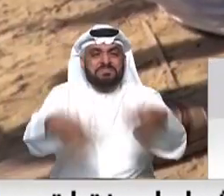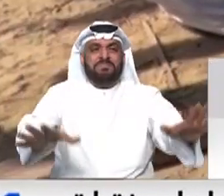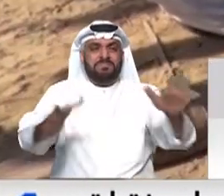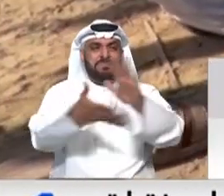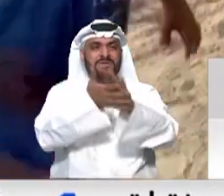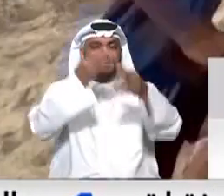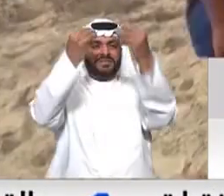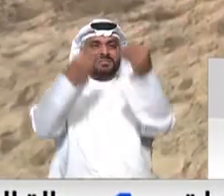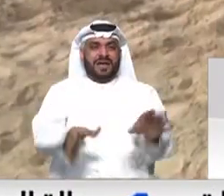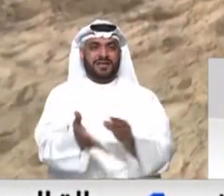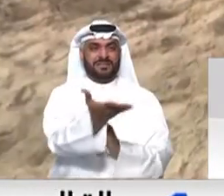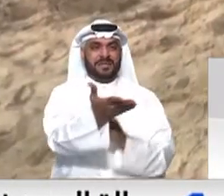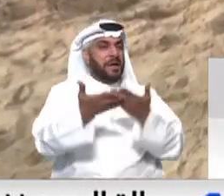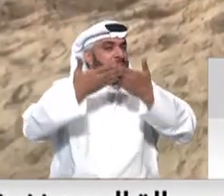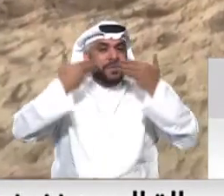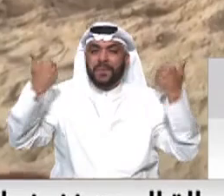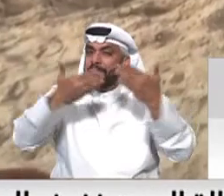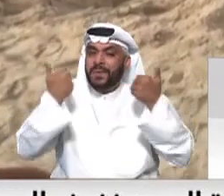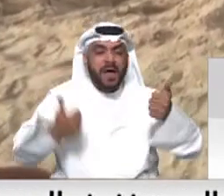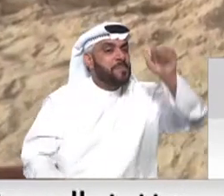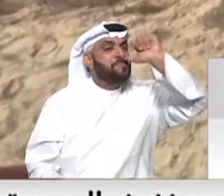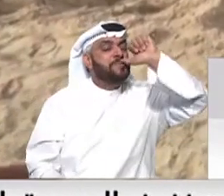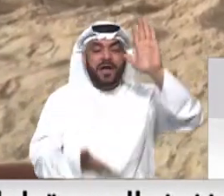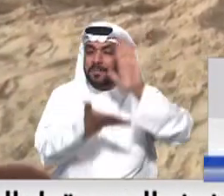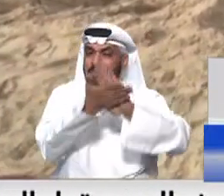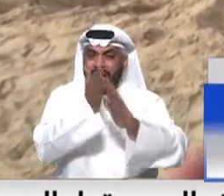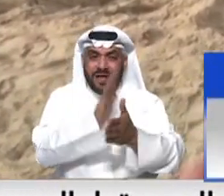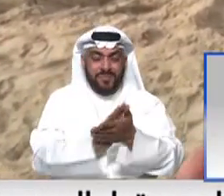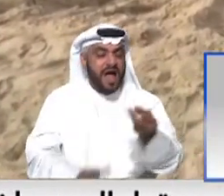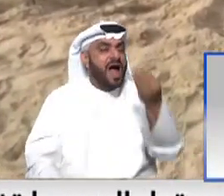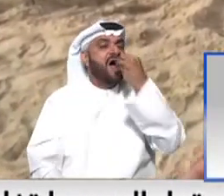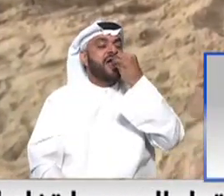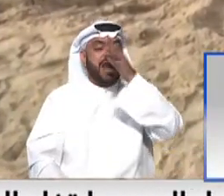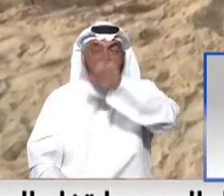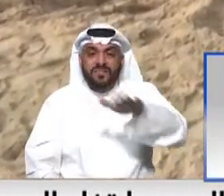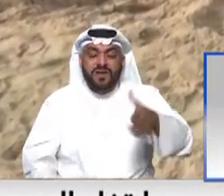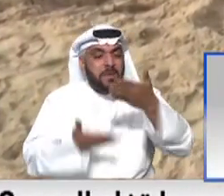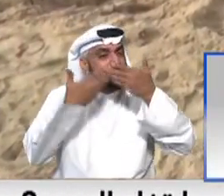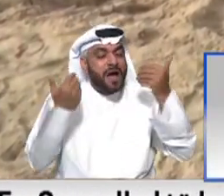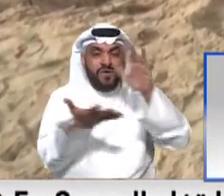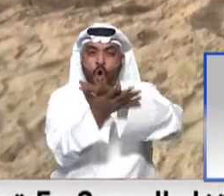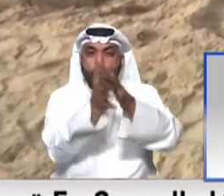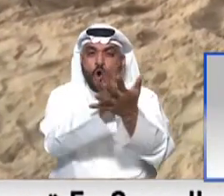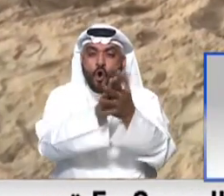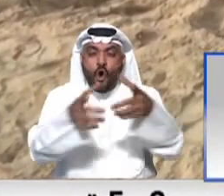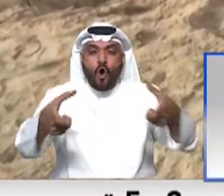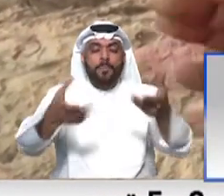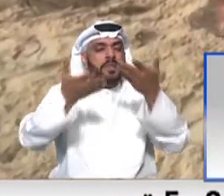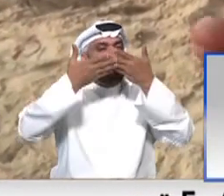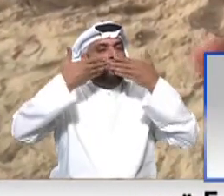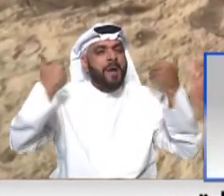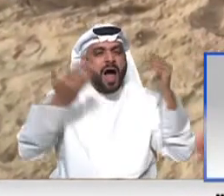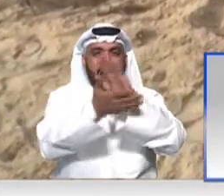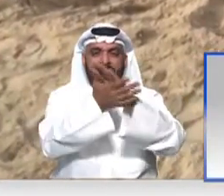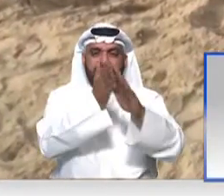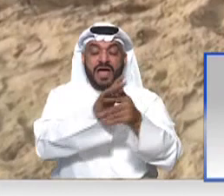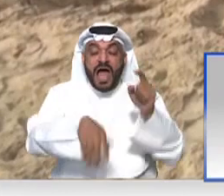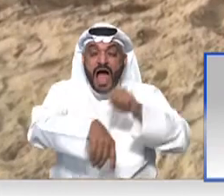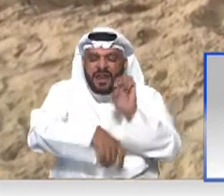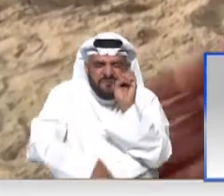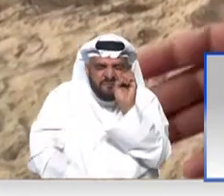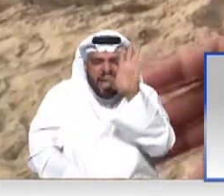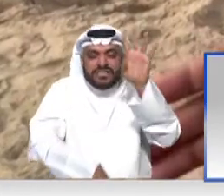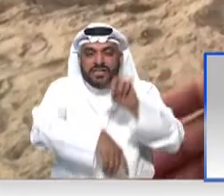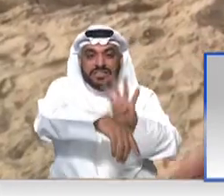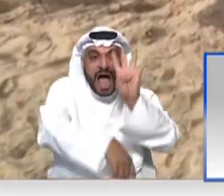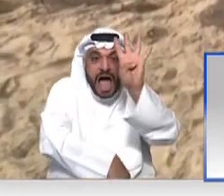متفاقم فيش ميه ما فيش اكل للاطفال فش خبز احنا قنا من الصبح من الساعه 4:00 واقفين على المخابز نتفاجئ انه ما